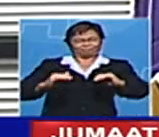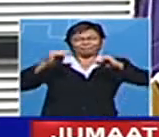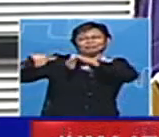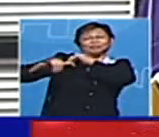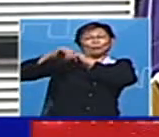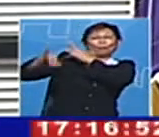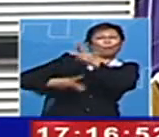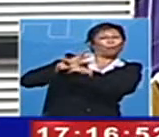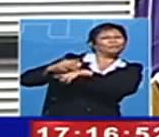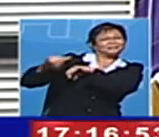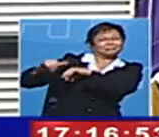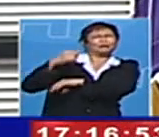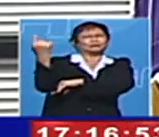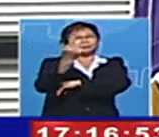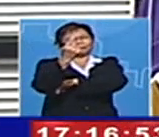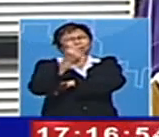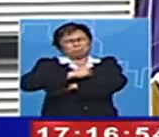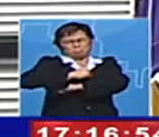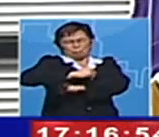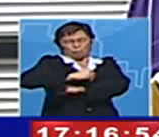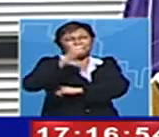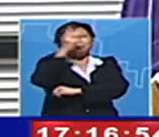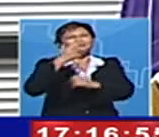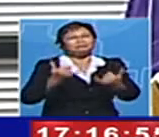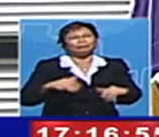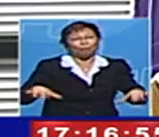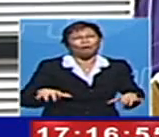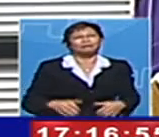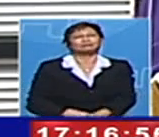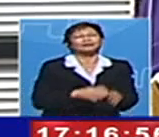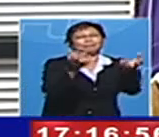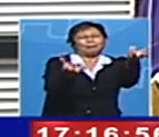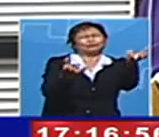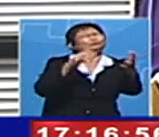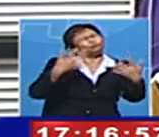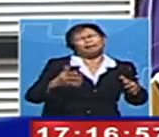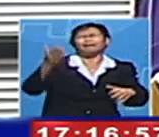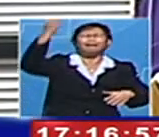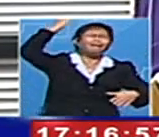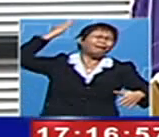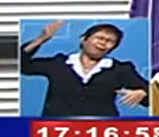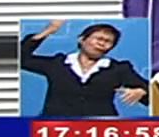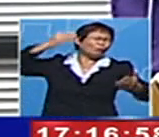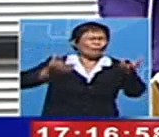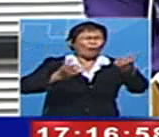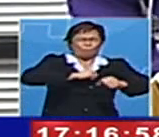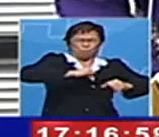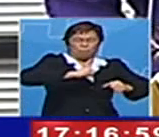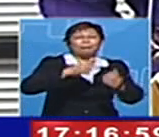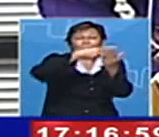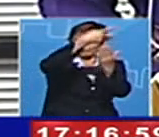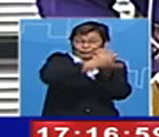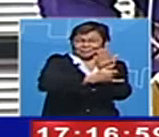dunia inilah sentiasa diperjuangkan oleh kerajaan barisan nasional sejak dahulu lagi anar